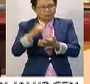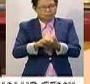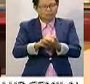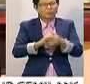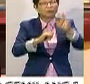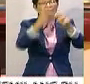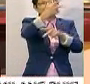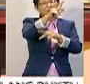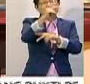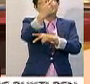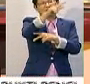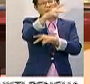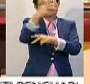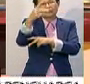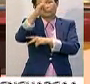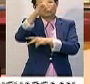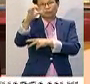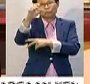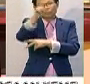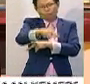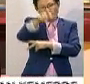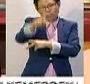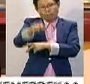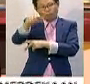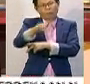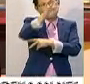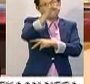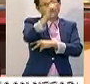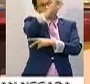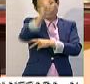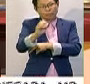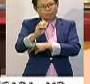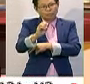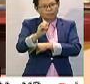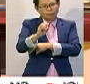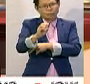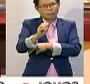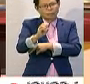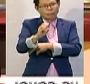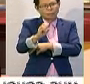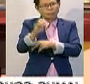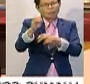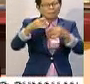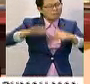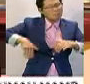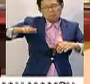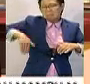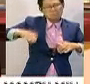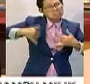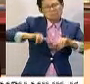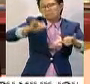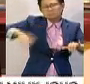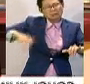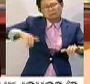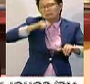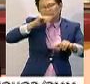seramai 13,700 orang iaitu 80% dari mereka pengasuh masih tidak